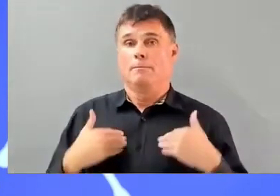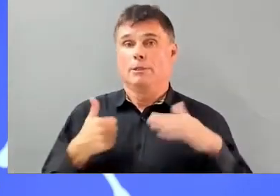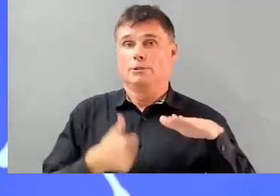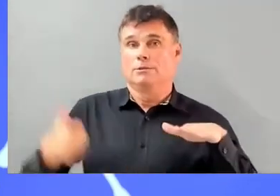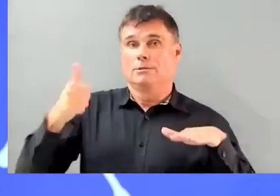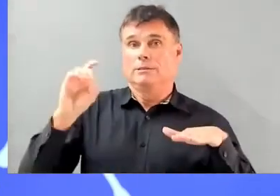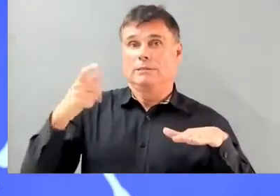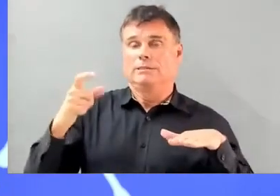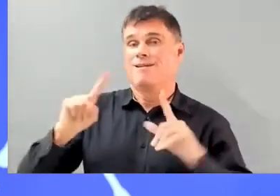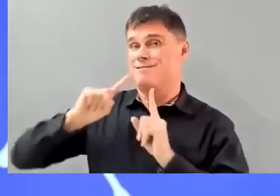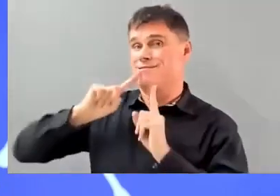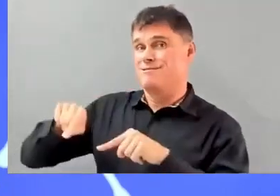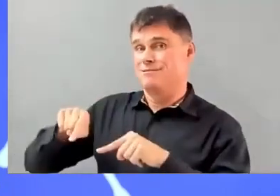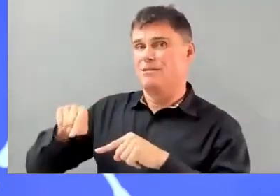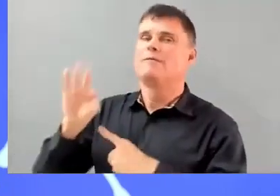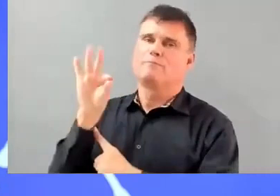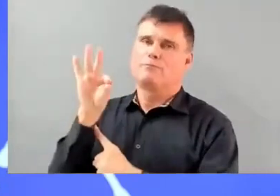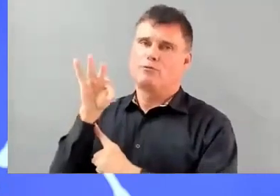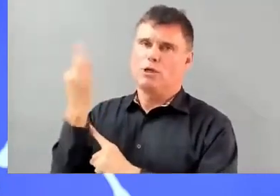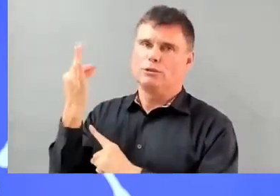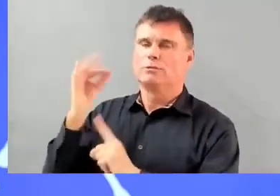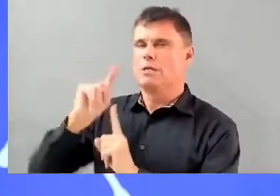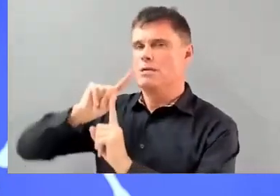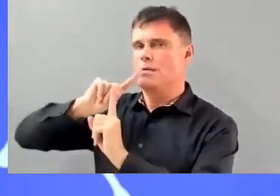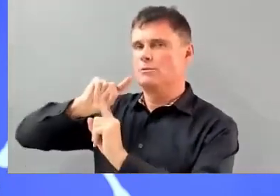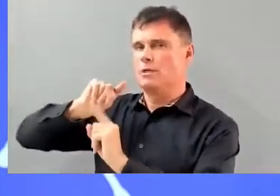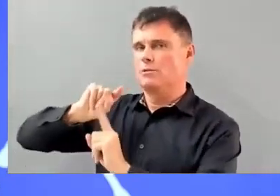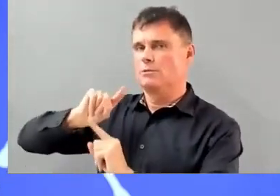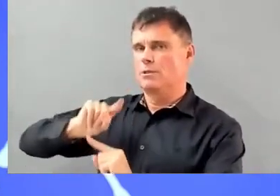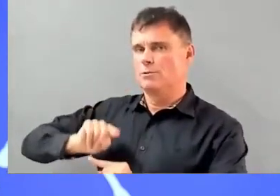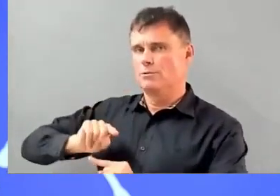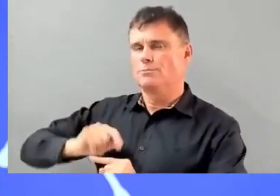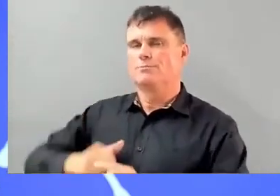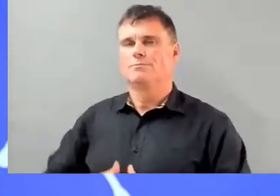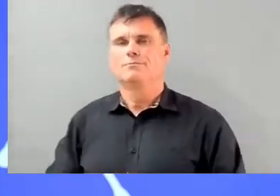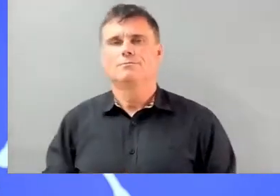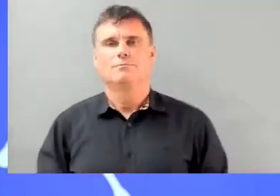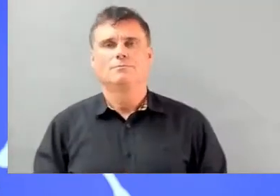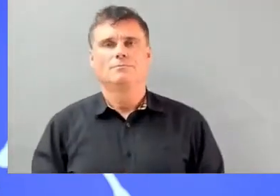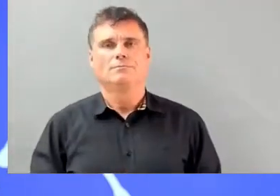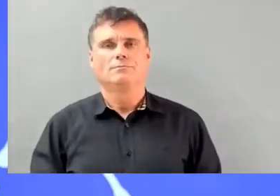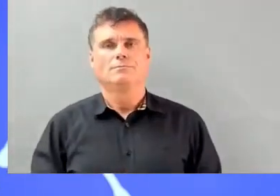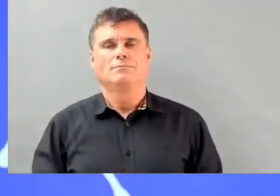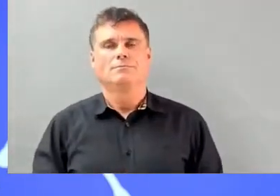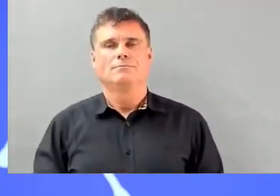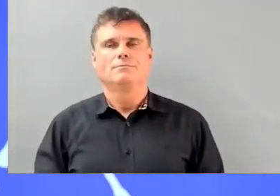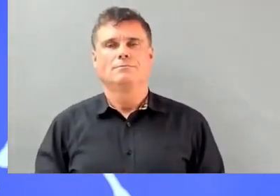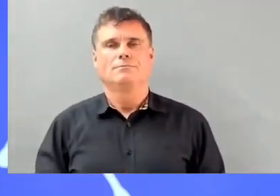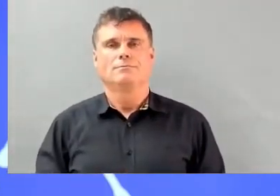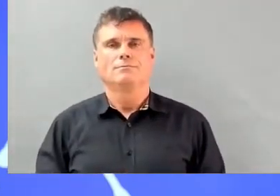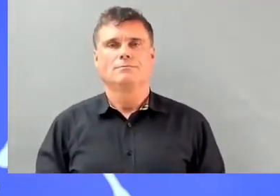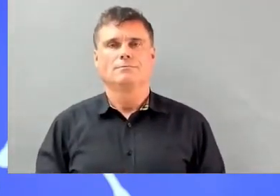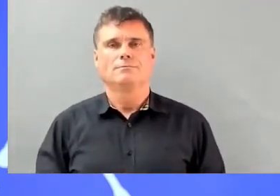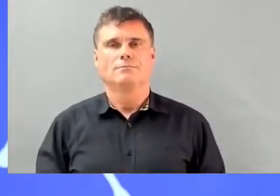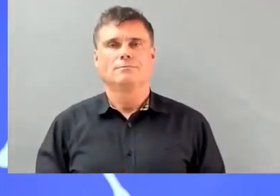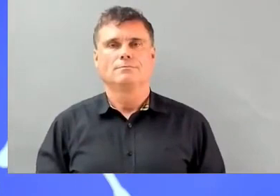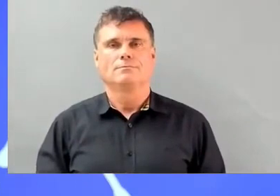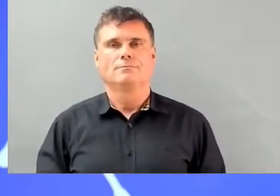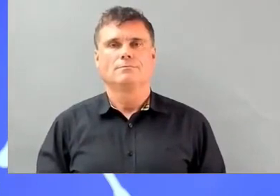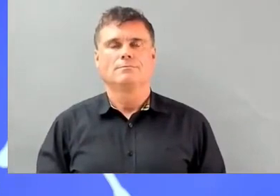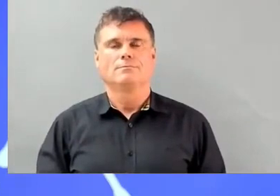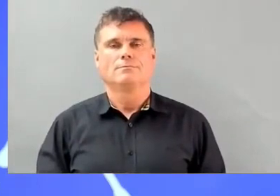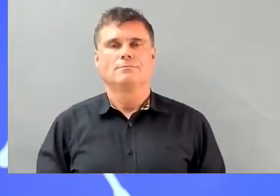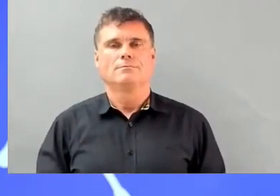avoir quelque chose de nouveau bientôt, je dirais, cette année, des changements. Mais on a fait un changement au mois de février et